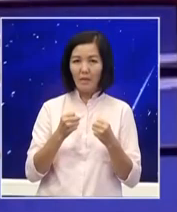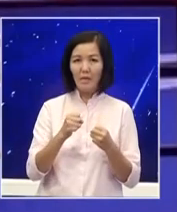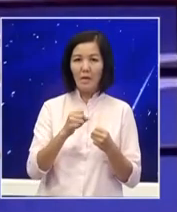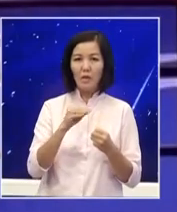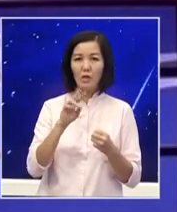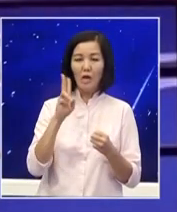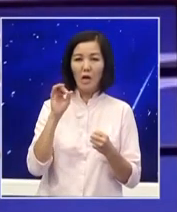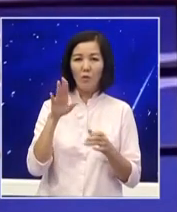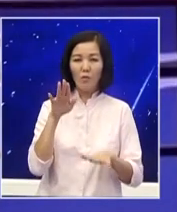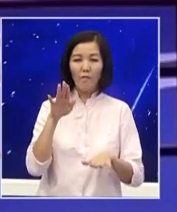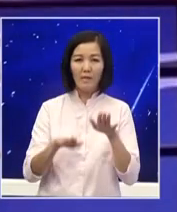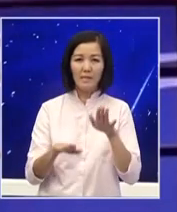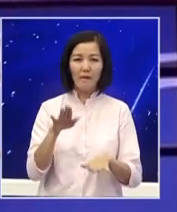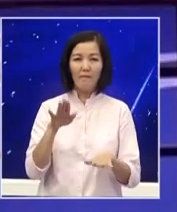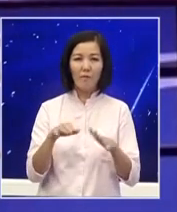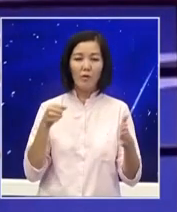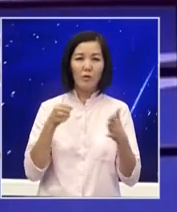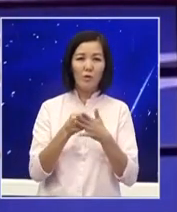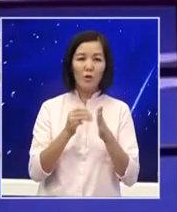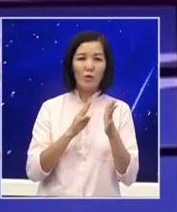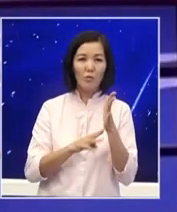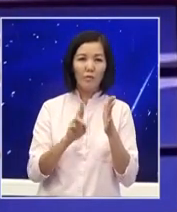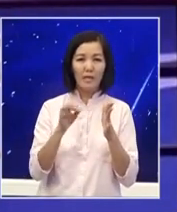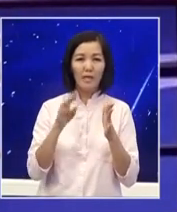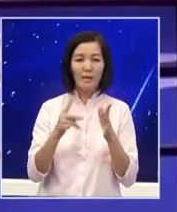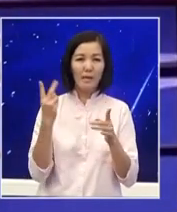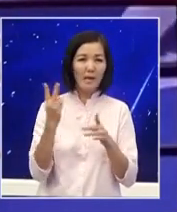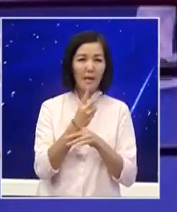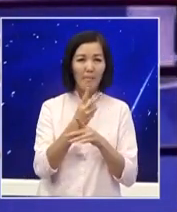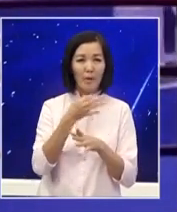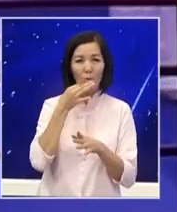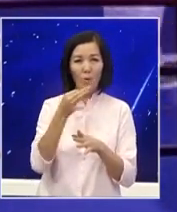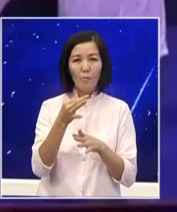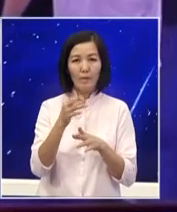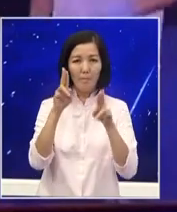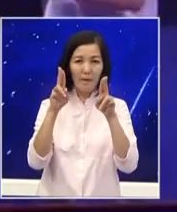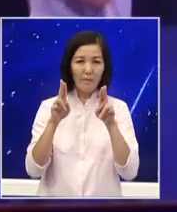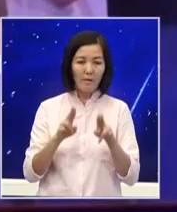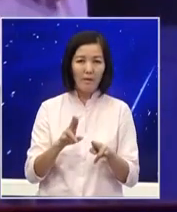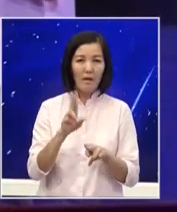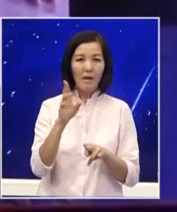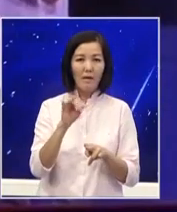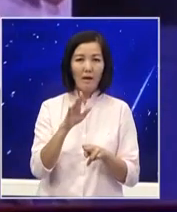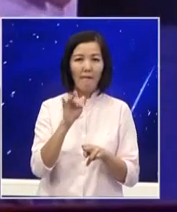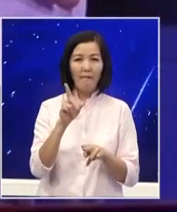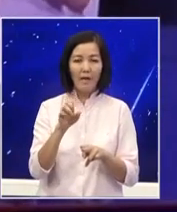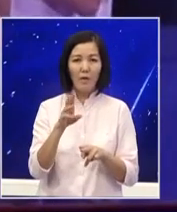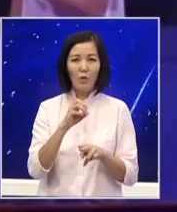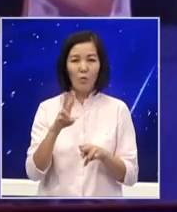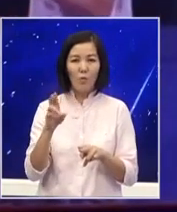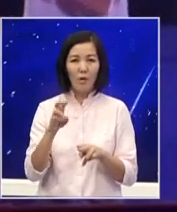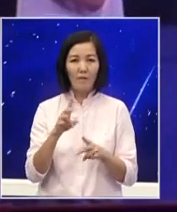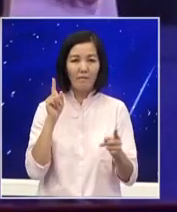поле мшаком весовой категории до 90 килограммов у обоих это первый опыт по правилам кого ее fuck on that казахстанский спортсмен